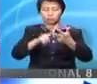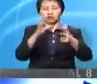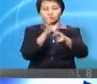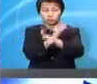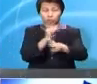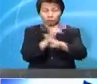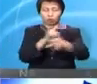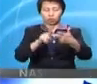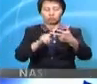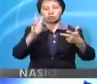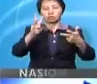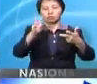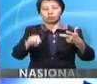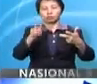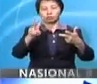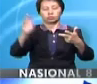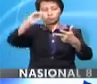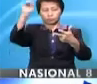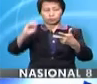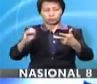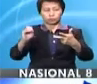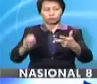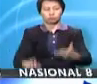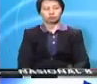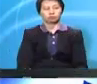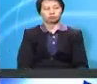Sarawak 6.2%.